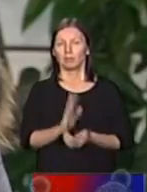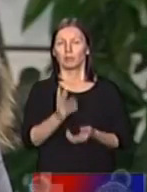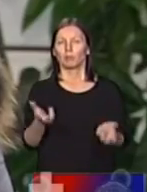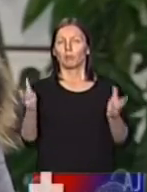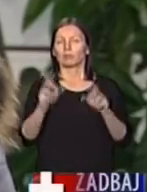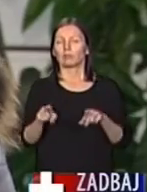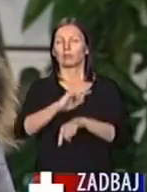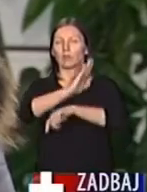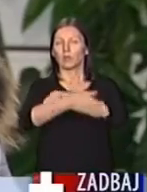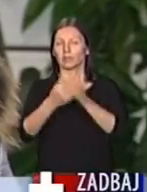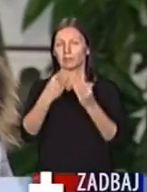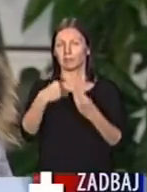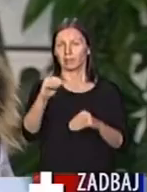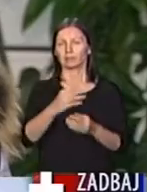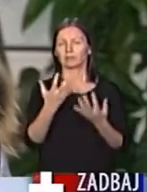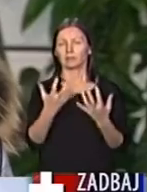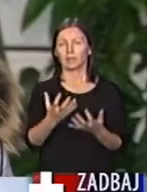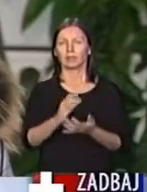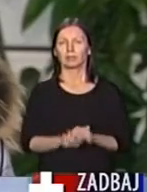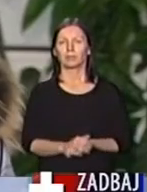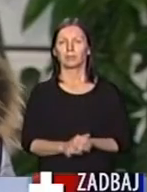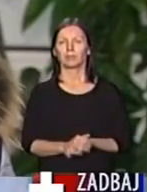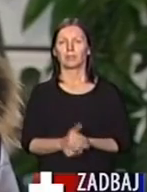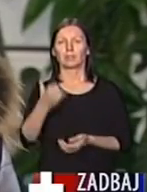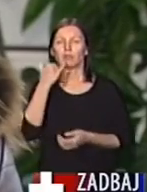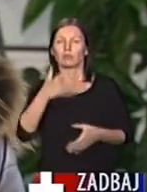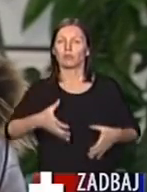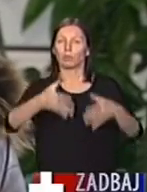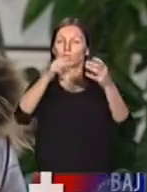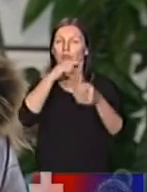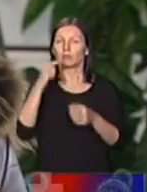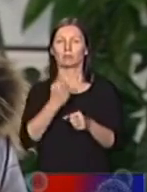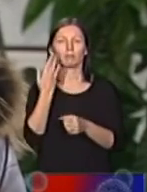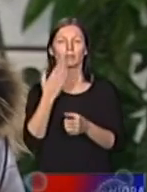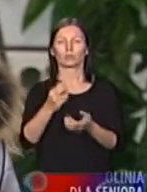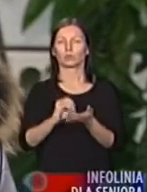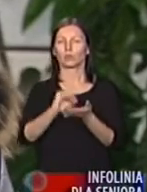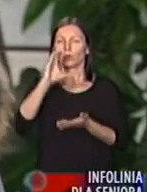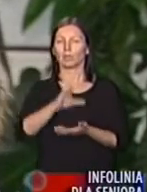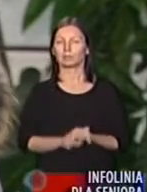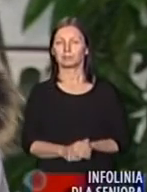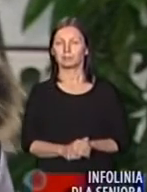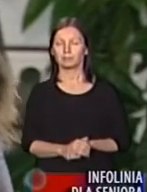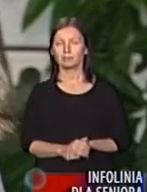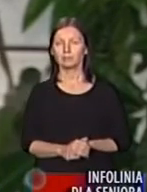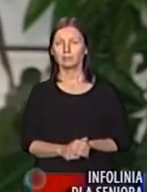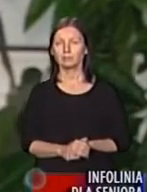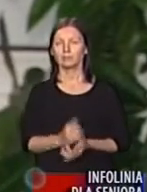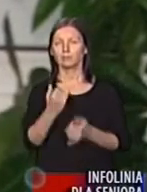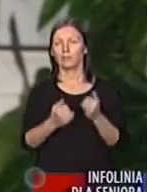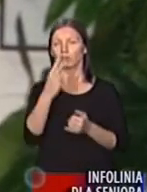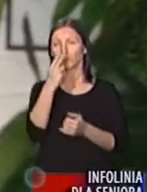powstawały w Koszalinie jak najwięcej. To akurat ta budka jest, można powiedzieć, że jest bardzo droga, ale jeżeli spojrzy się,